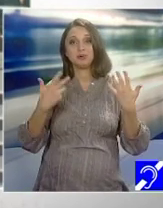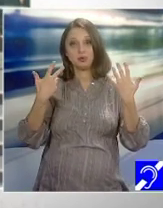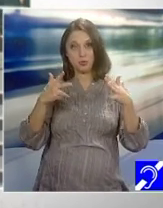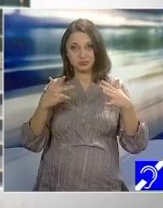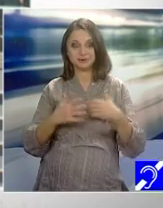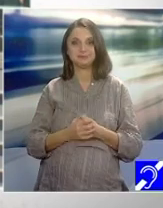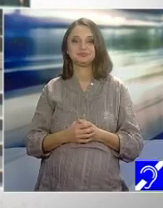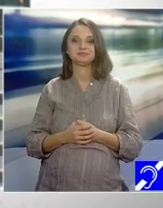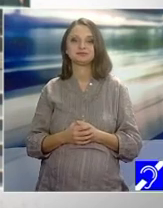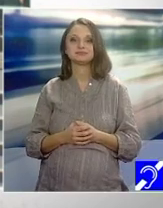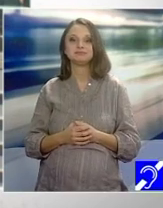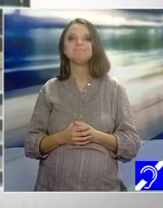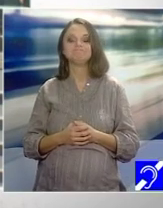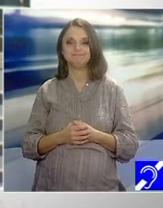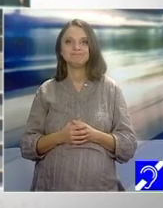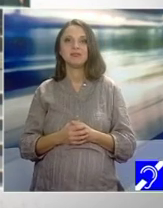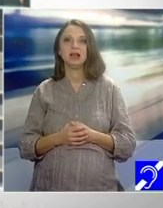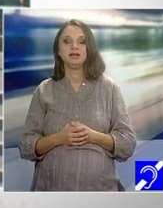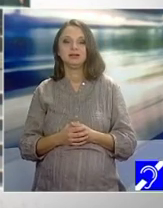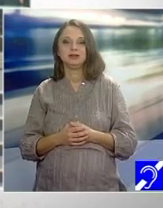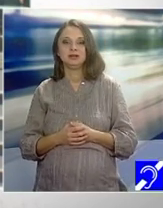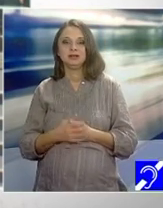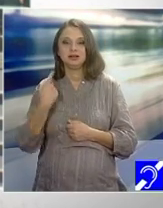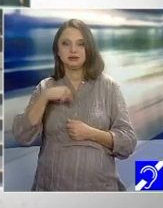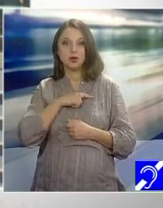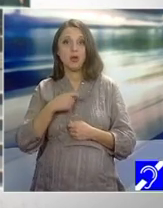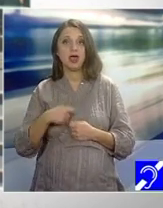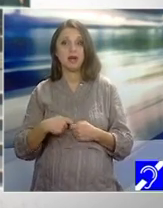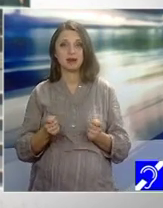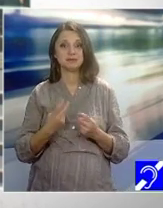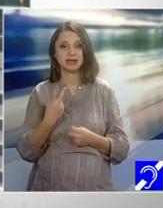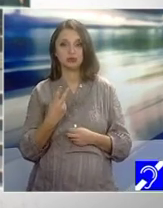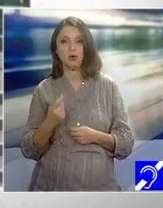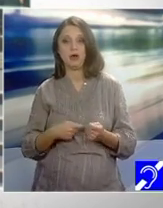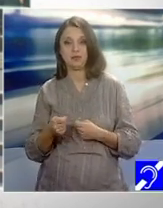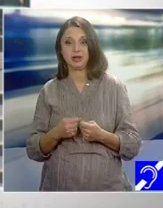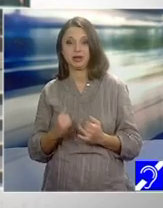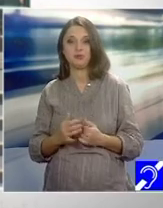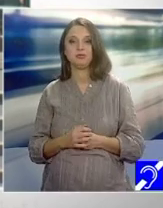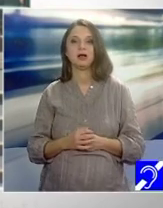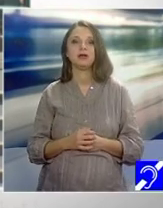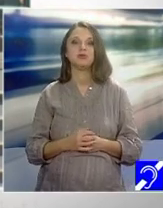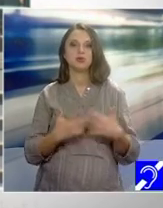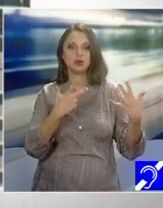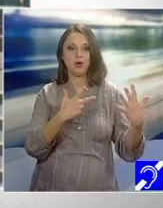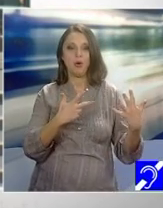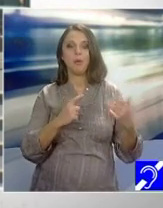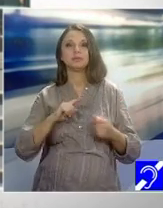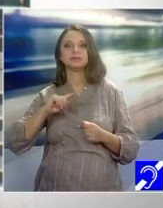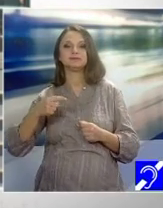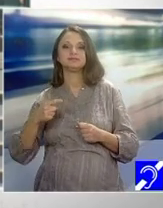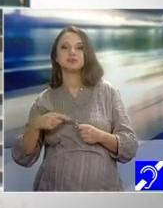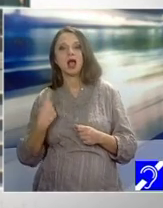campania cu numărul 8. De fapt, noi am lansat două campanii acum. Una e campania numărul 8 oficial, iar într-alta